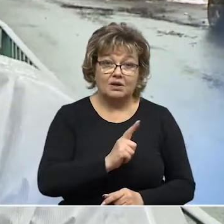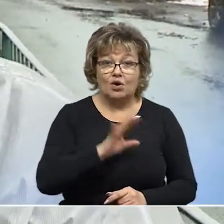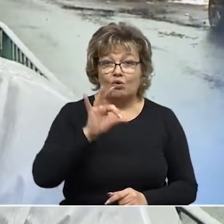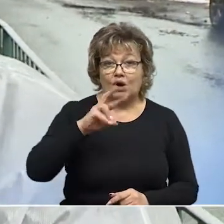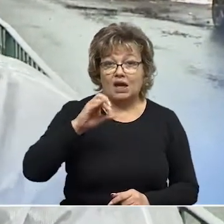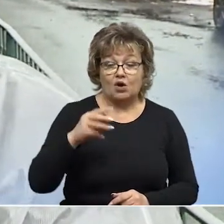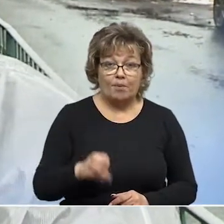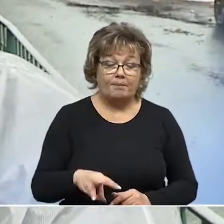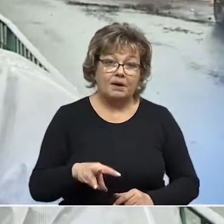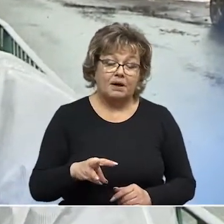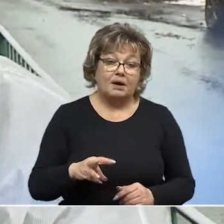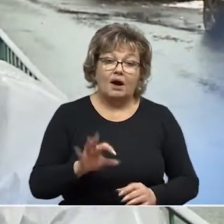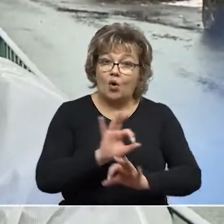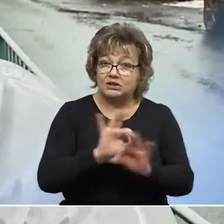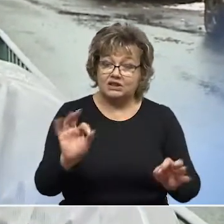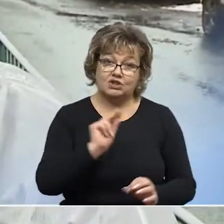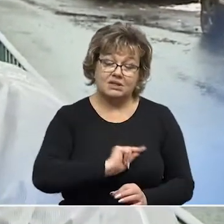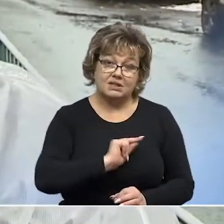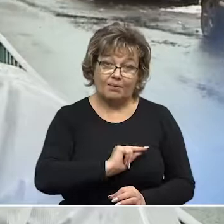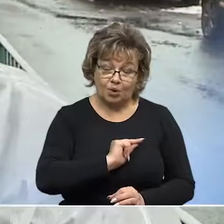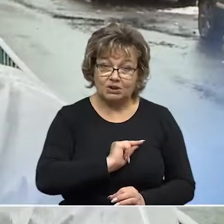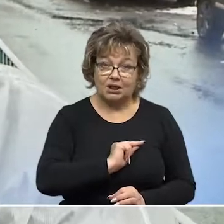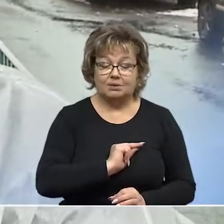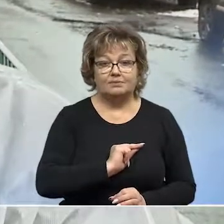напарником Олегом отлично сработали.